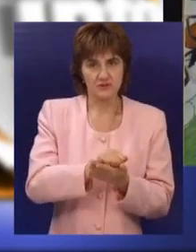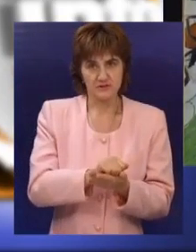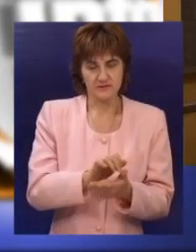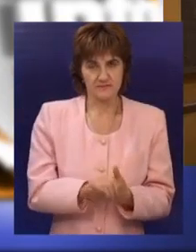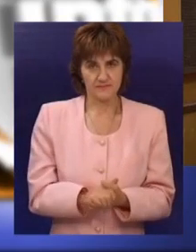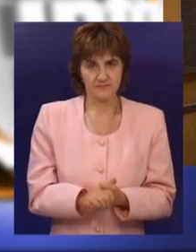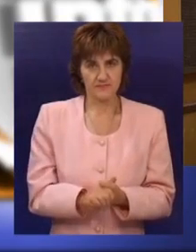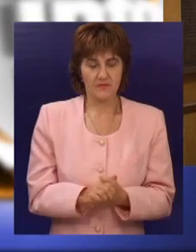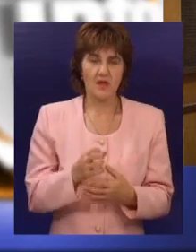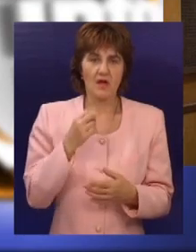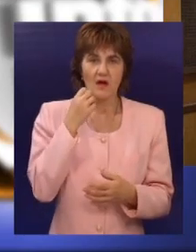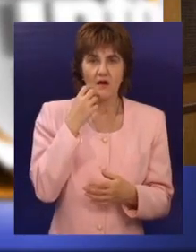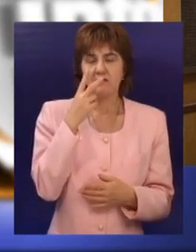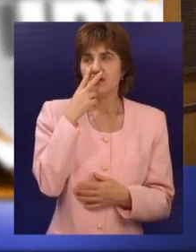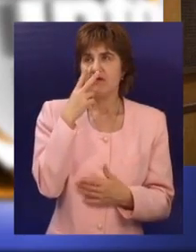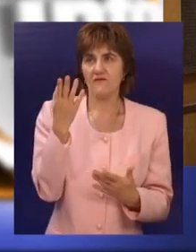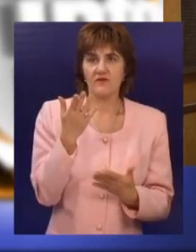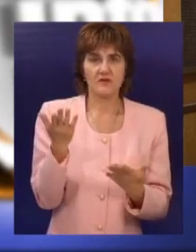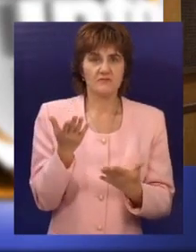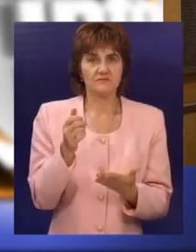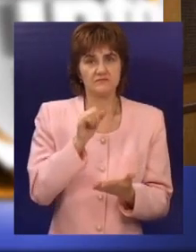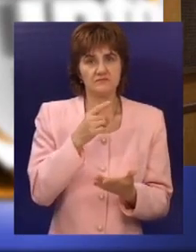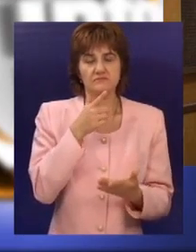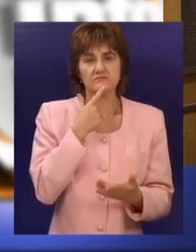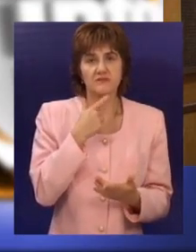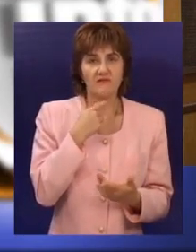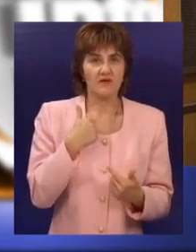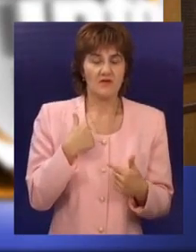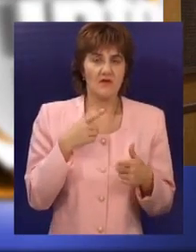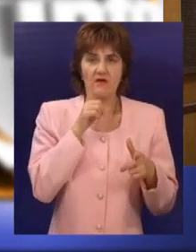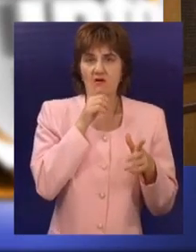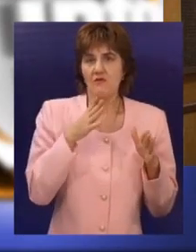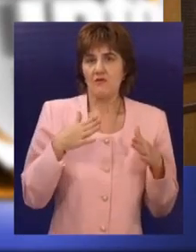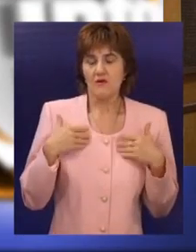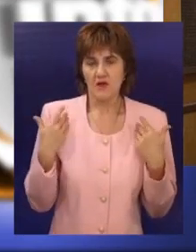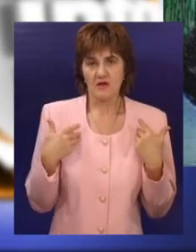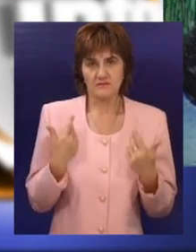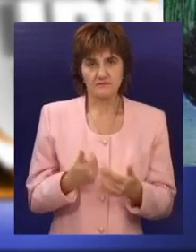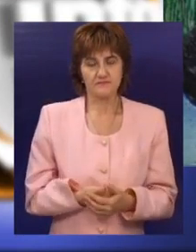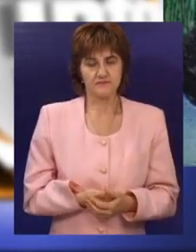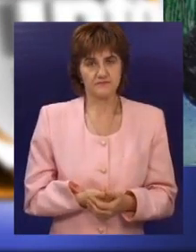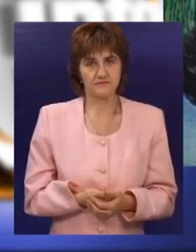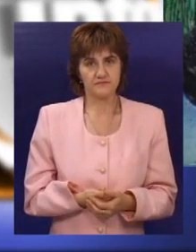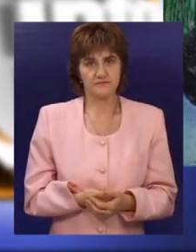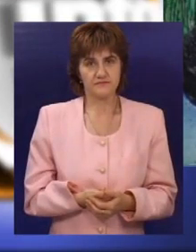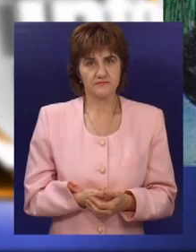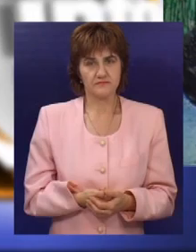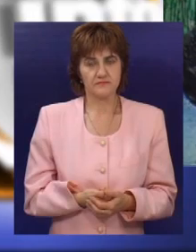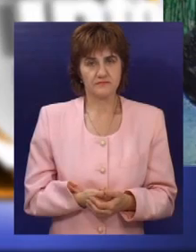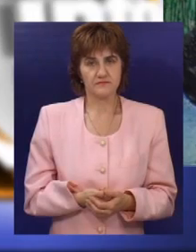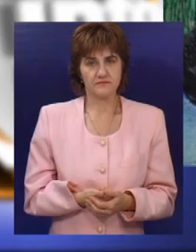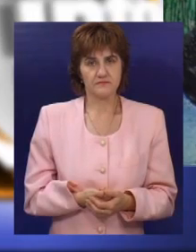Kada napišem neku pesmu, kada vidim da se to deci dopada, ja se već tada osjećam srećna.